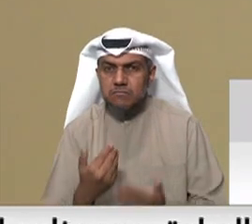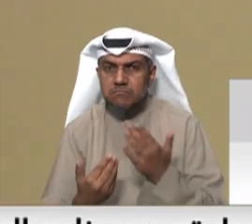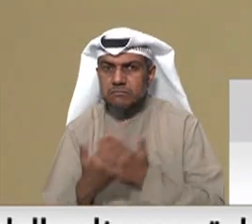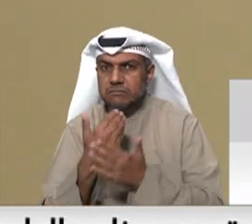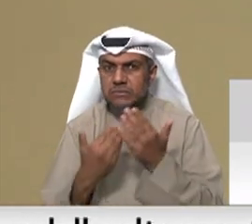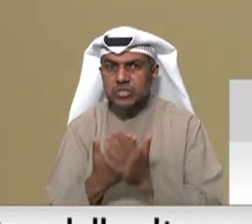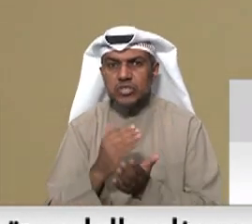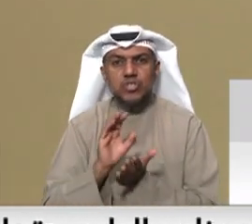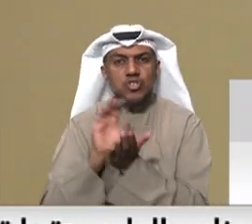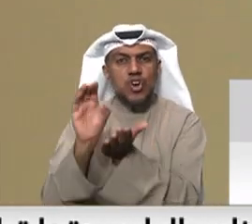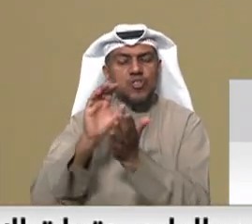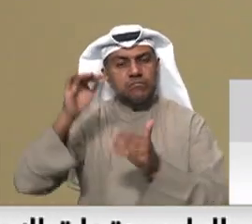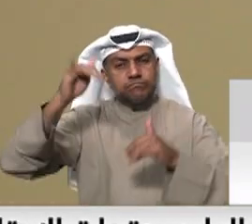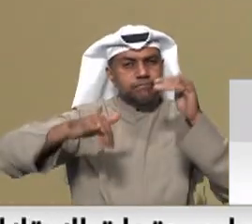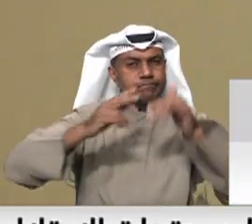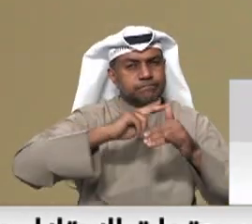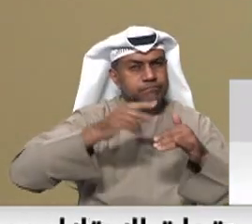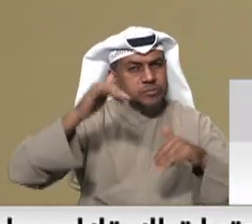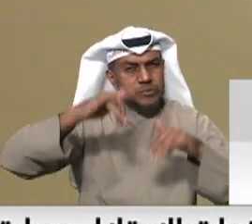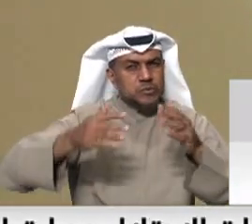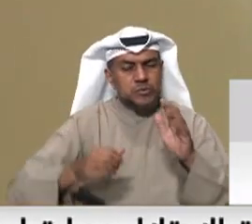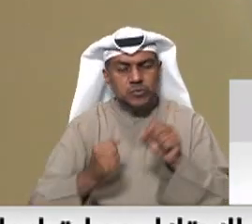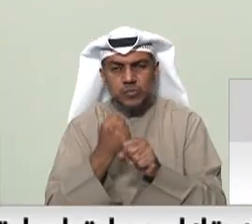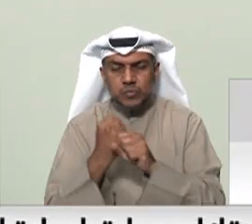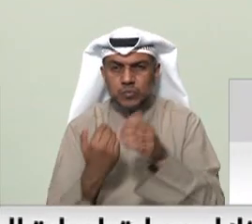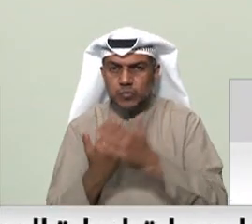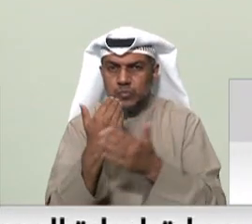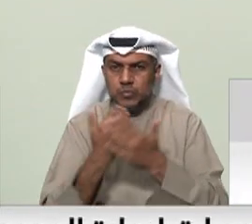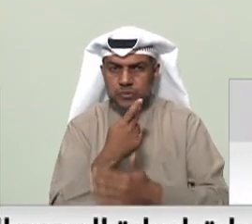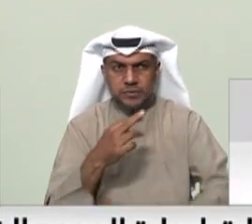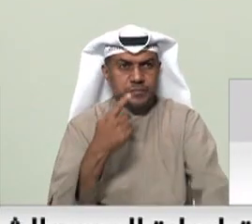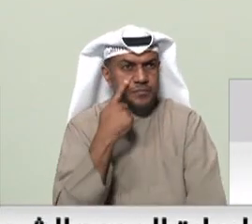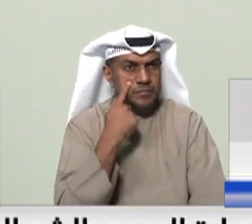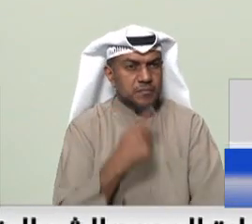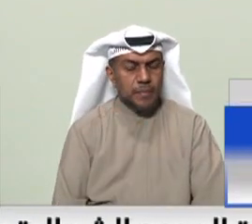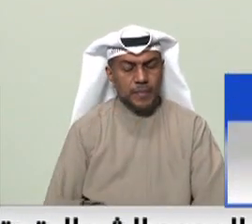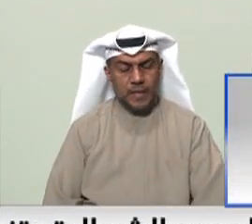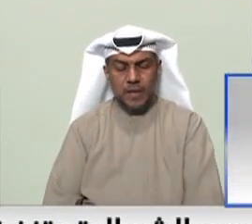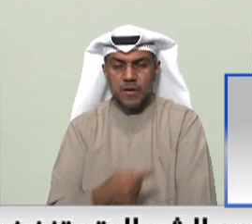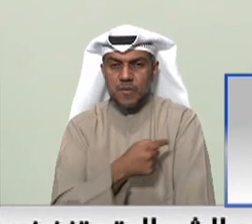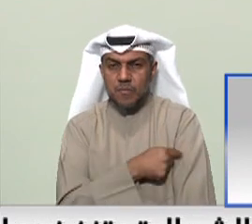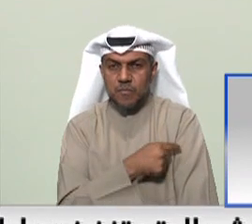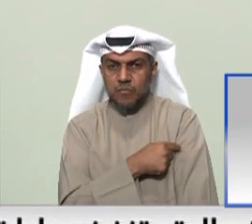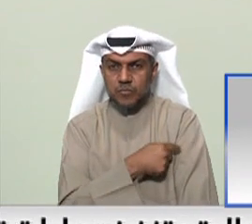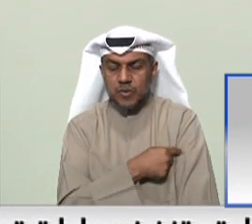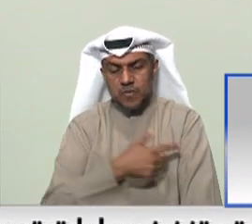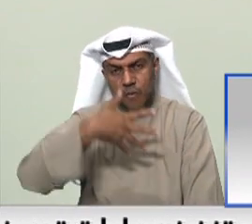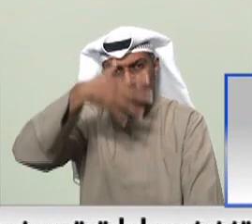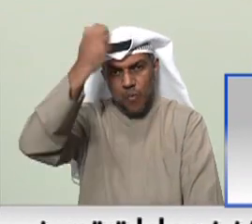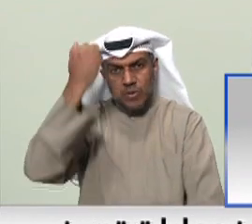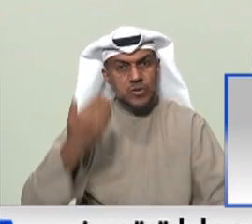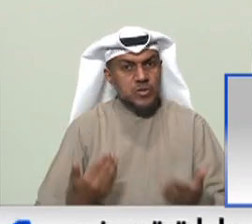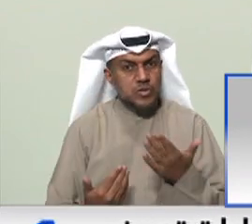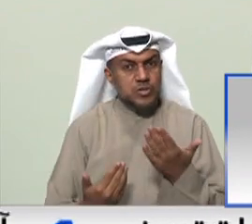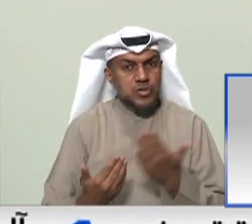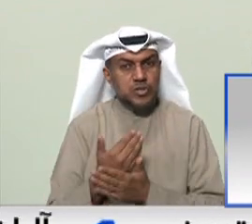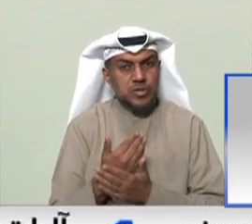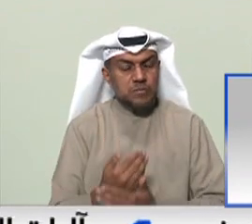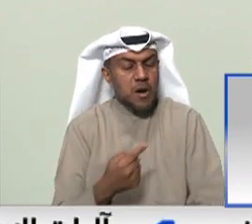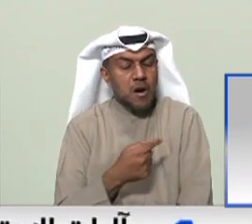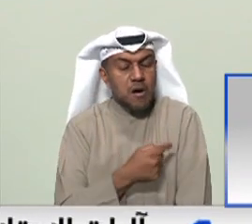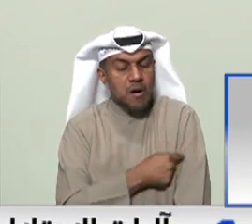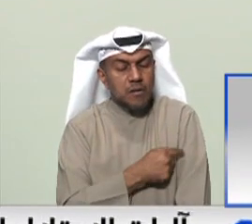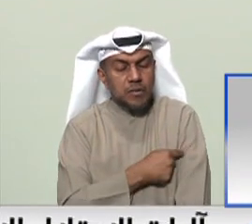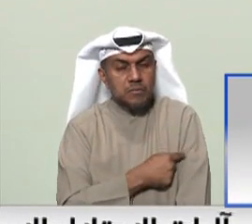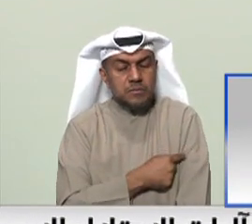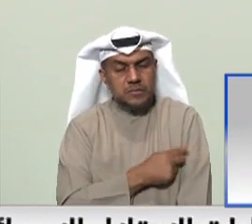لخدمة المواطنين في محافظة الفروانية. مستشفى الفروانية الجديد يعتبر نقلة نوعية في مجال الطب في الكويت، من حيث